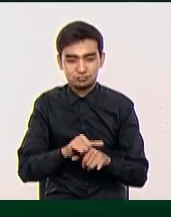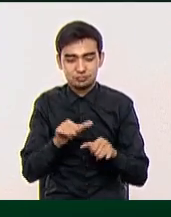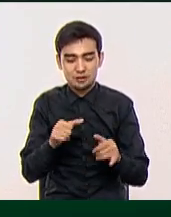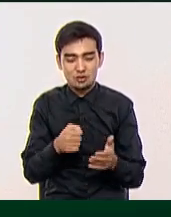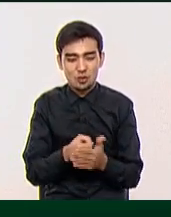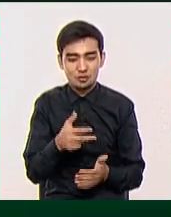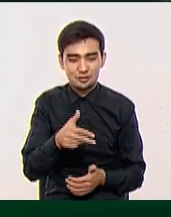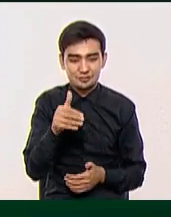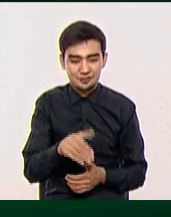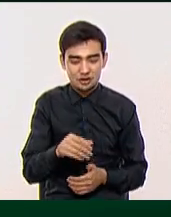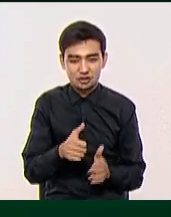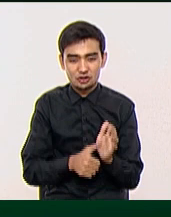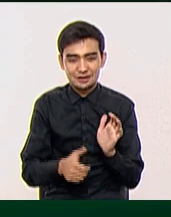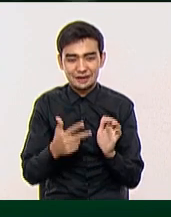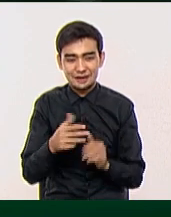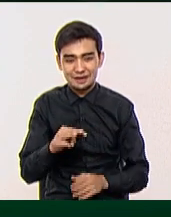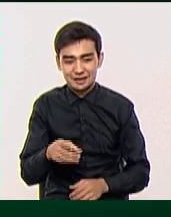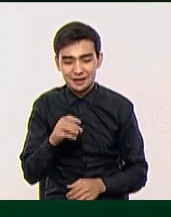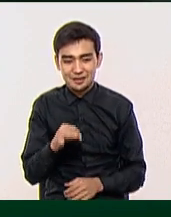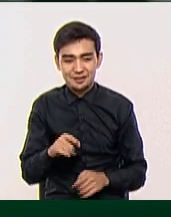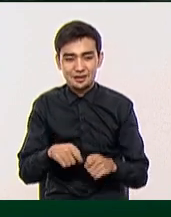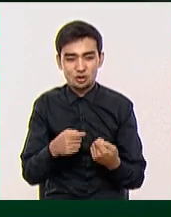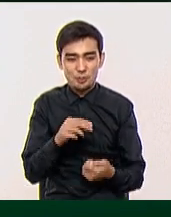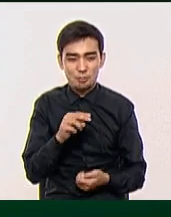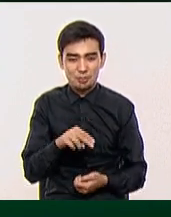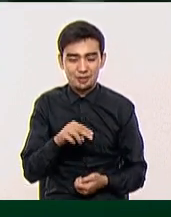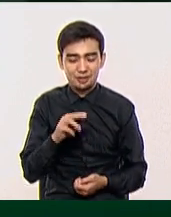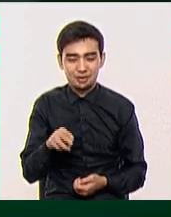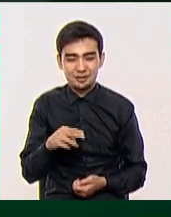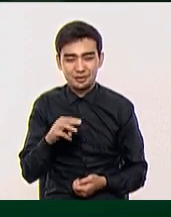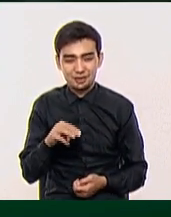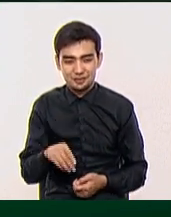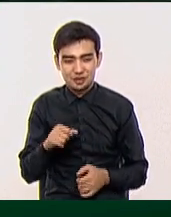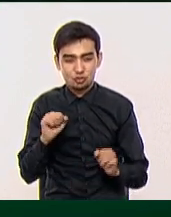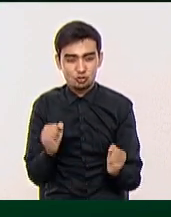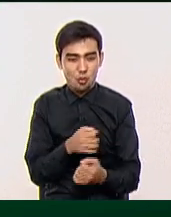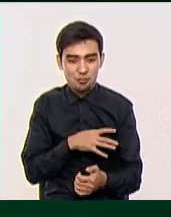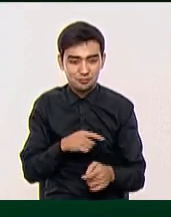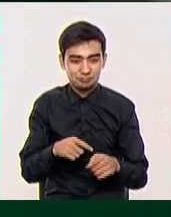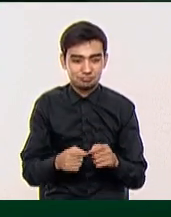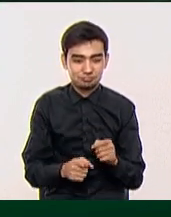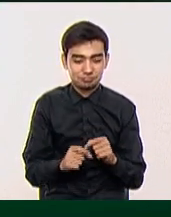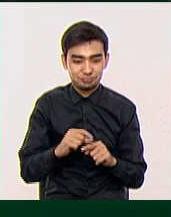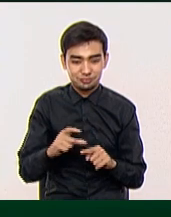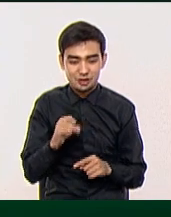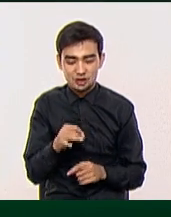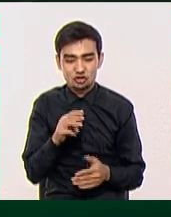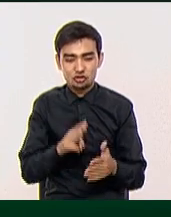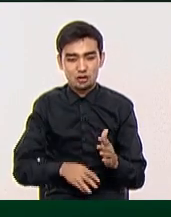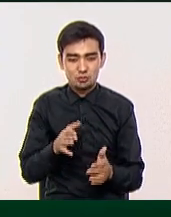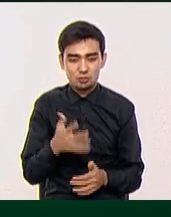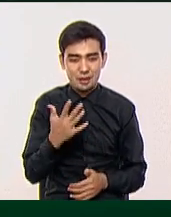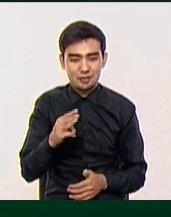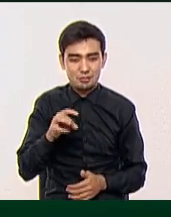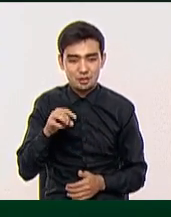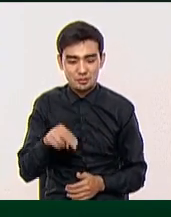до 3063 тенге. При нарушении ПДД, например, превышении водителем скорости, предусматривается штраф 5